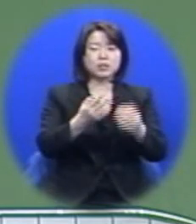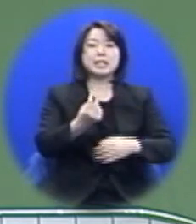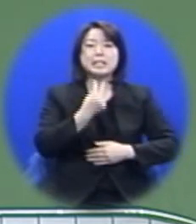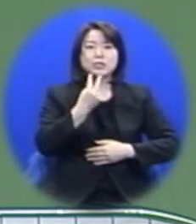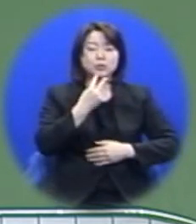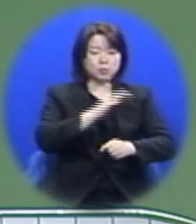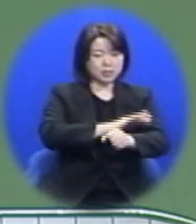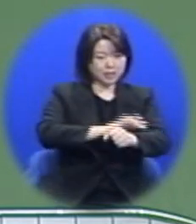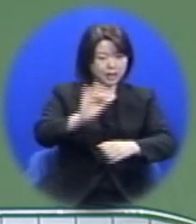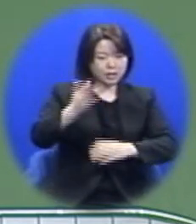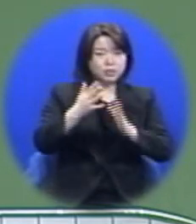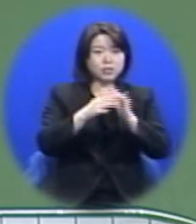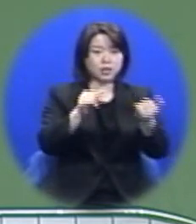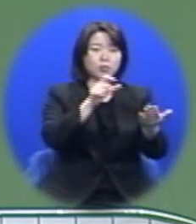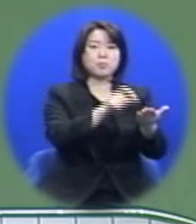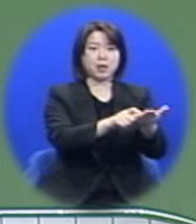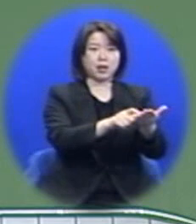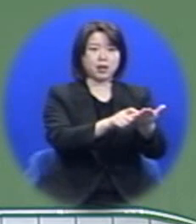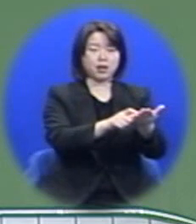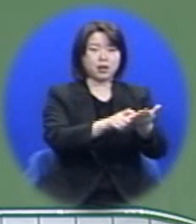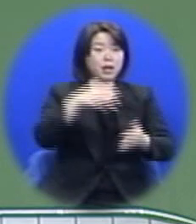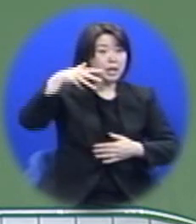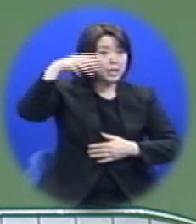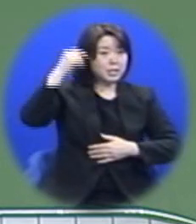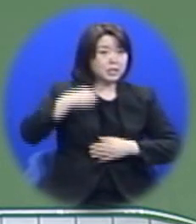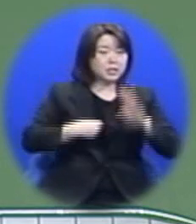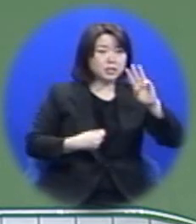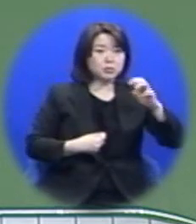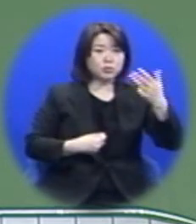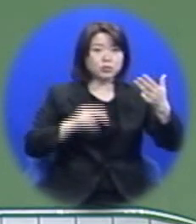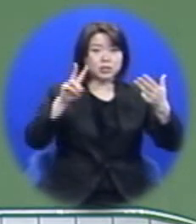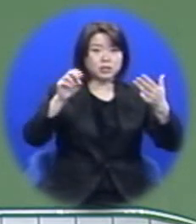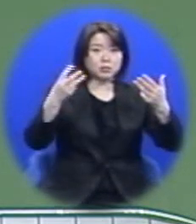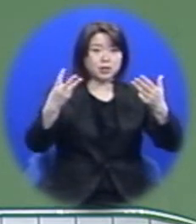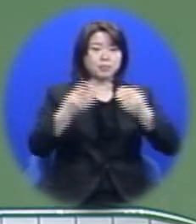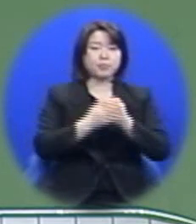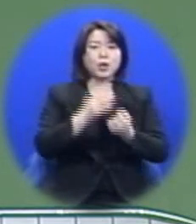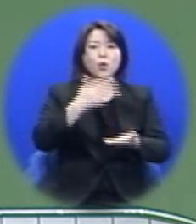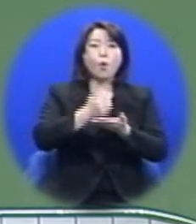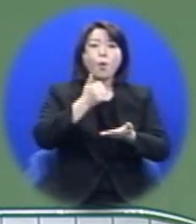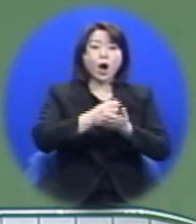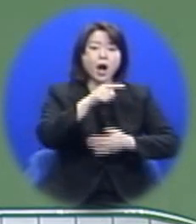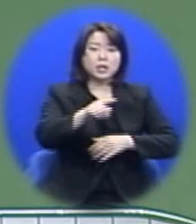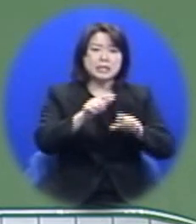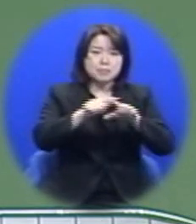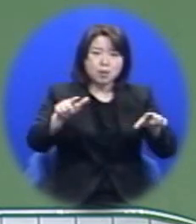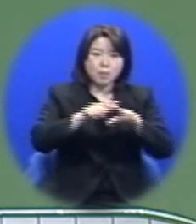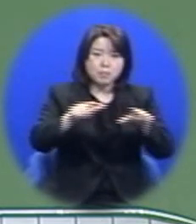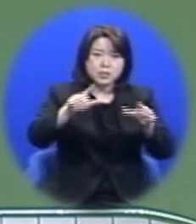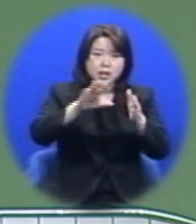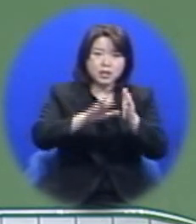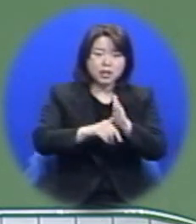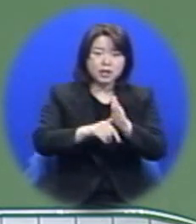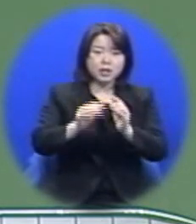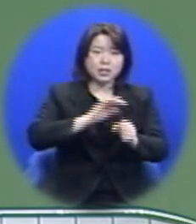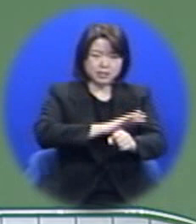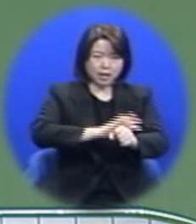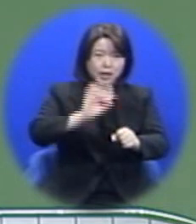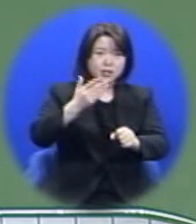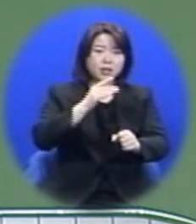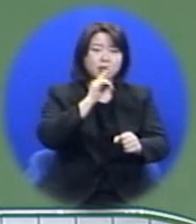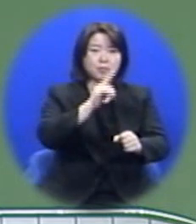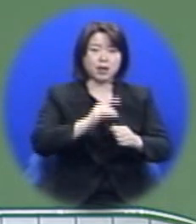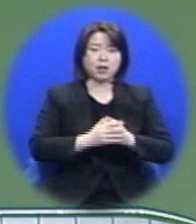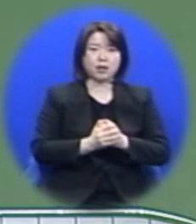말합니다. 창세기 39장 23절에 여호와께서 그를 범사에 형통하게 하셨더라. 아니,